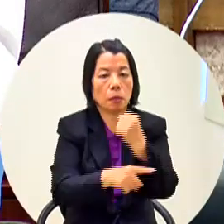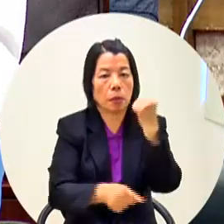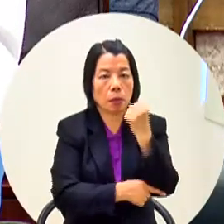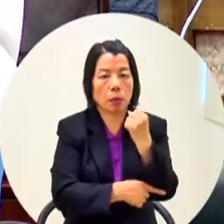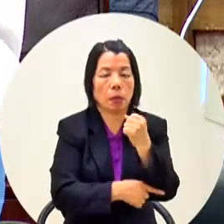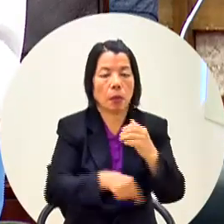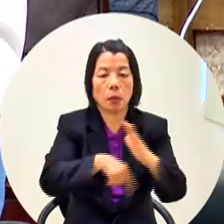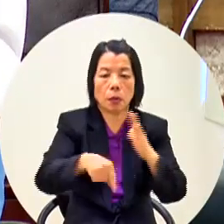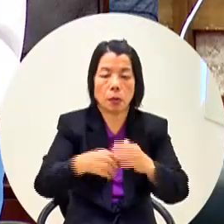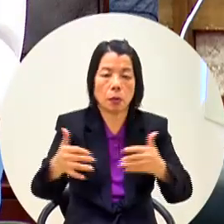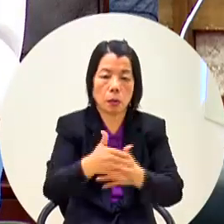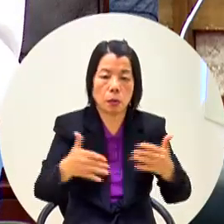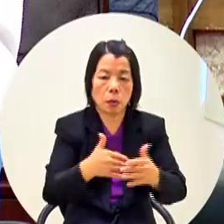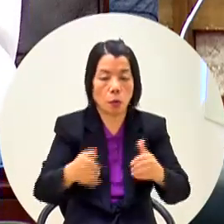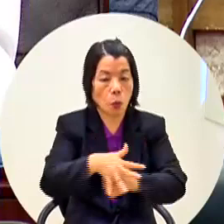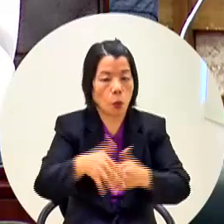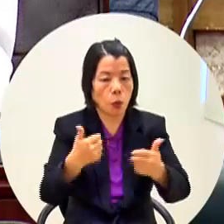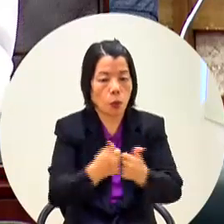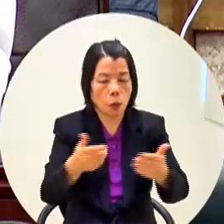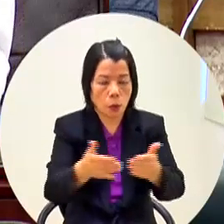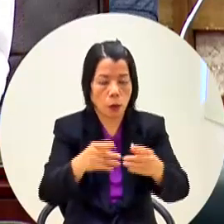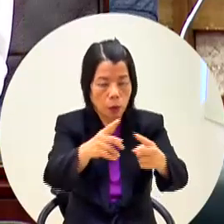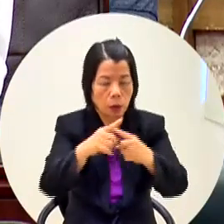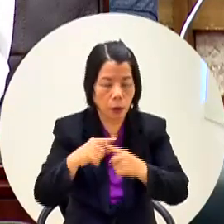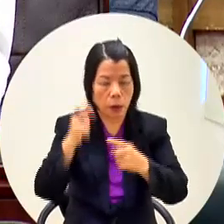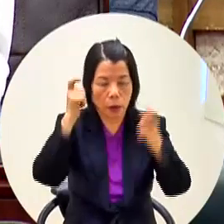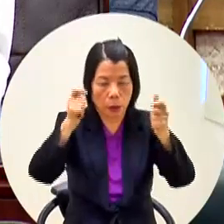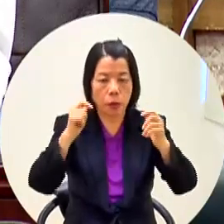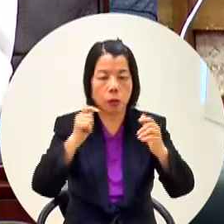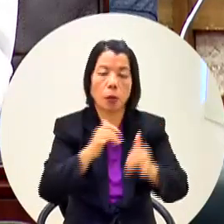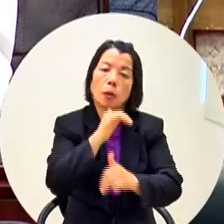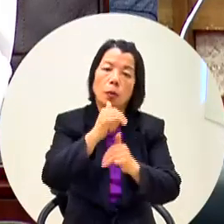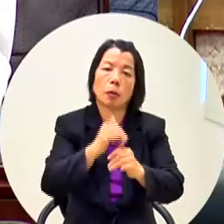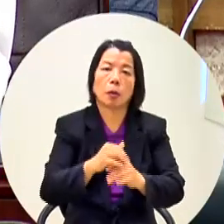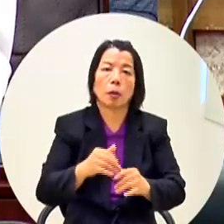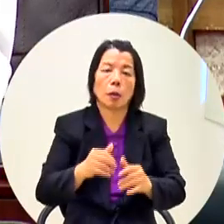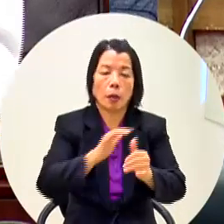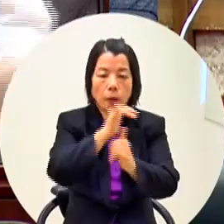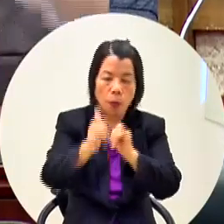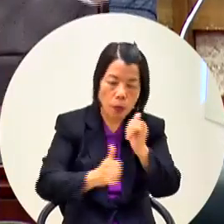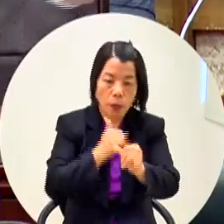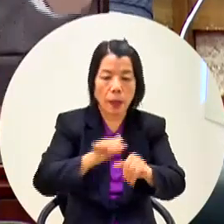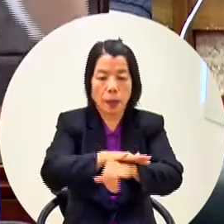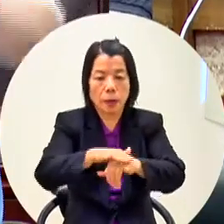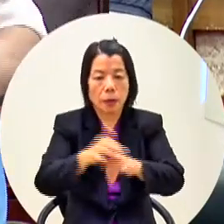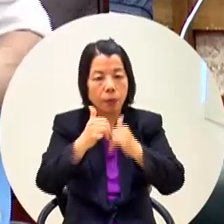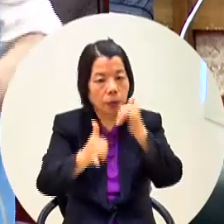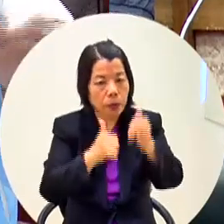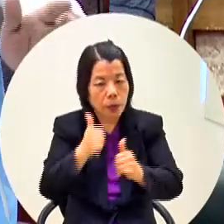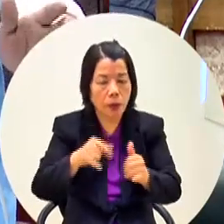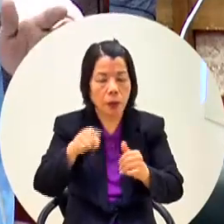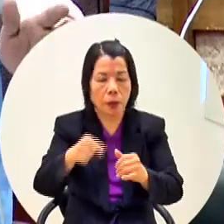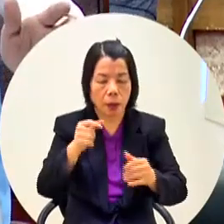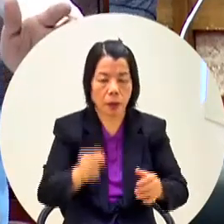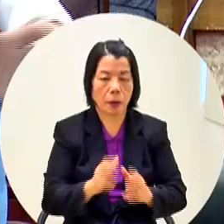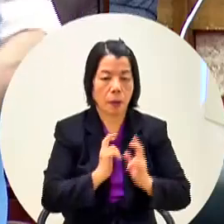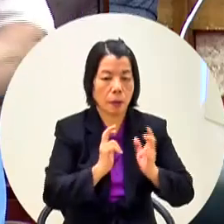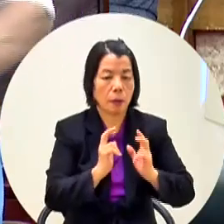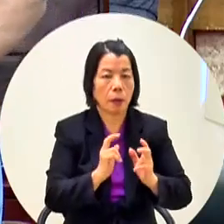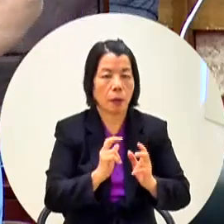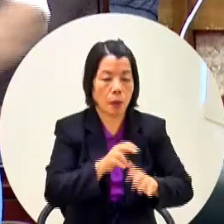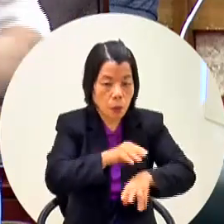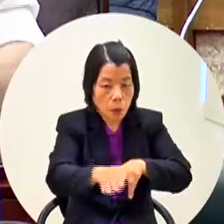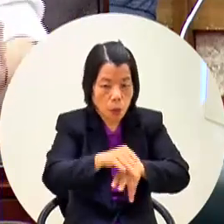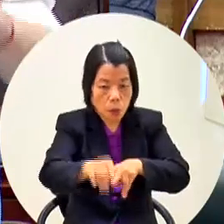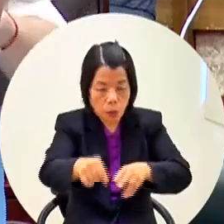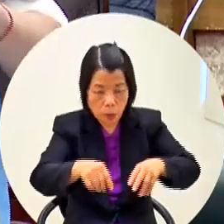雄考察，一个爱情摩天轮，早上下午就是高铁下面的道路，我们如